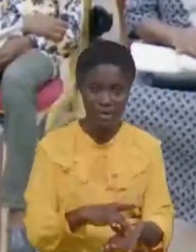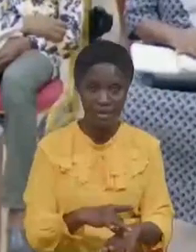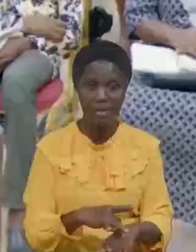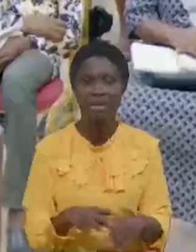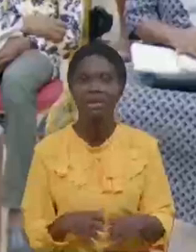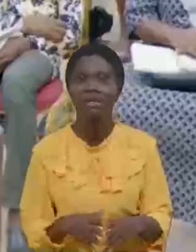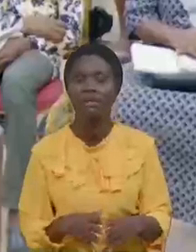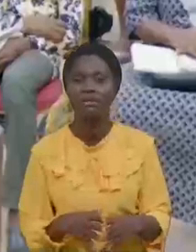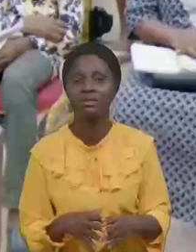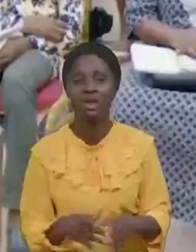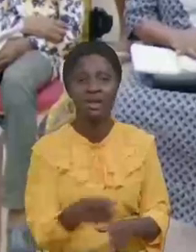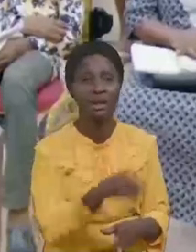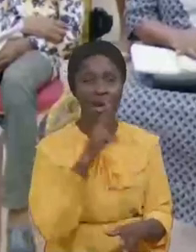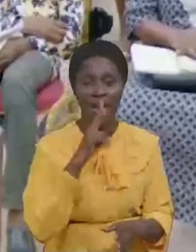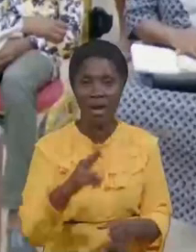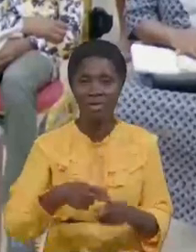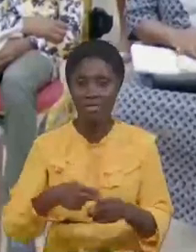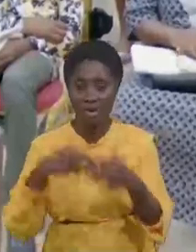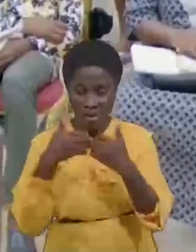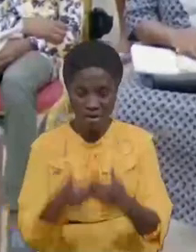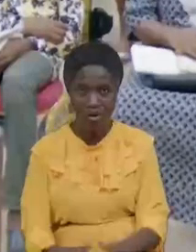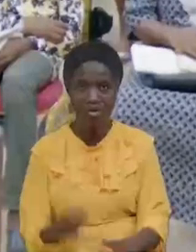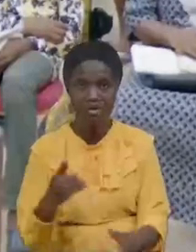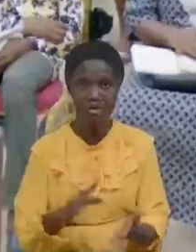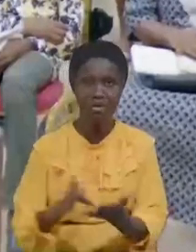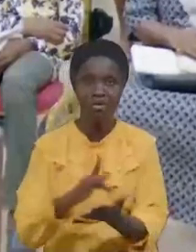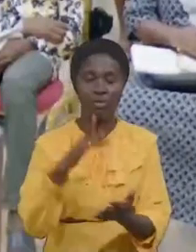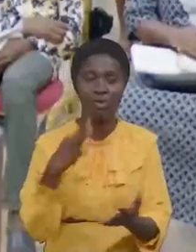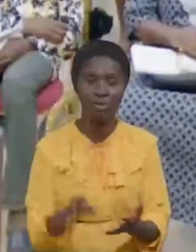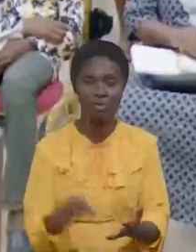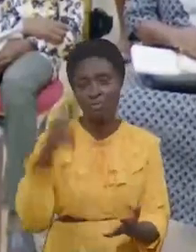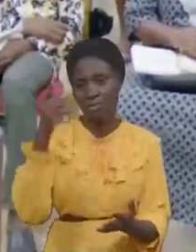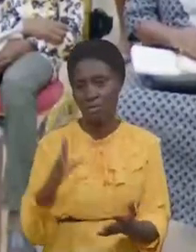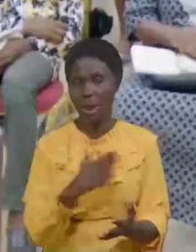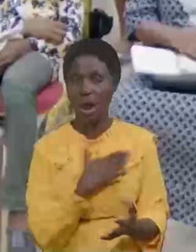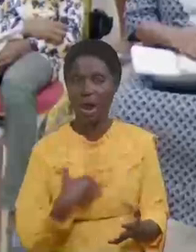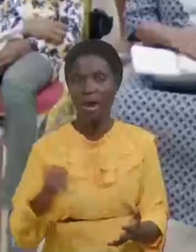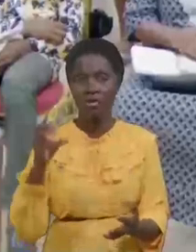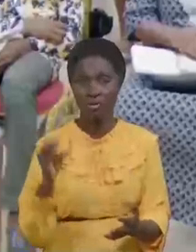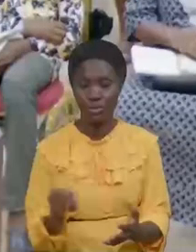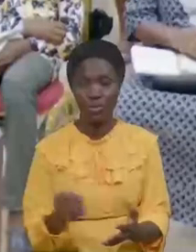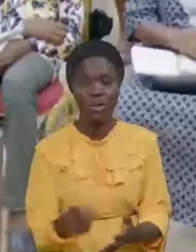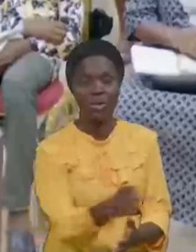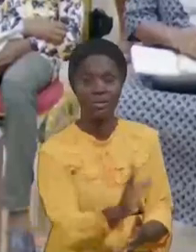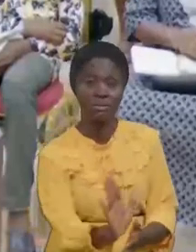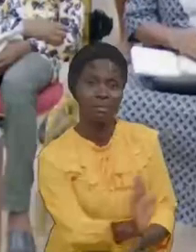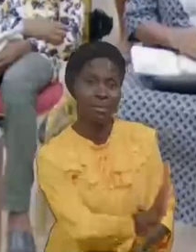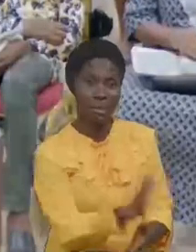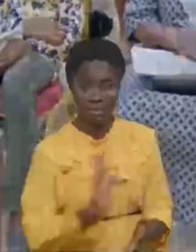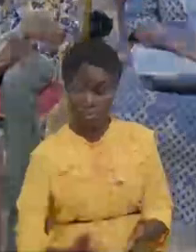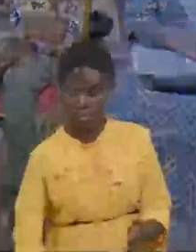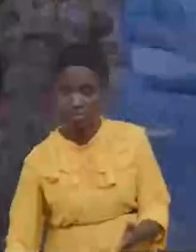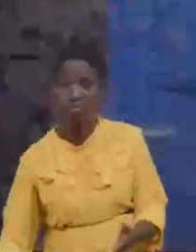tout le monde est privé de la gloire de Dieu. Donc, leur